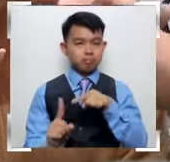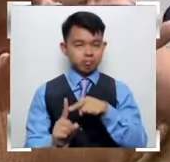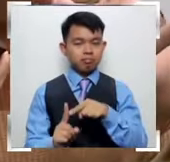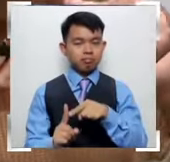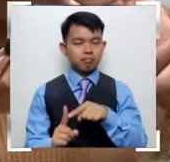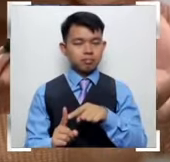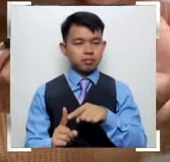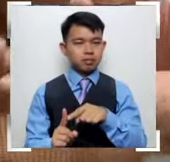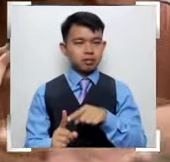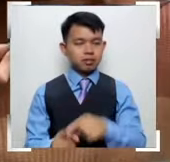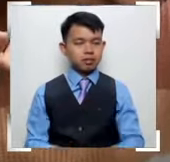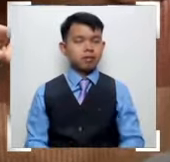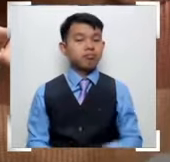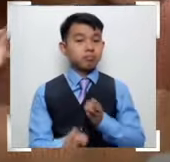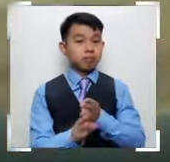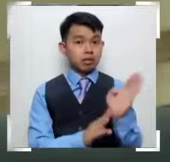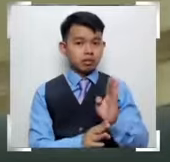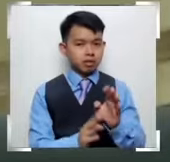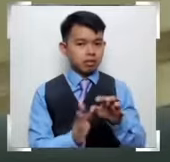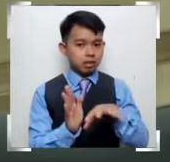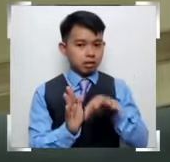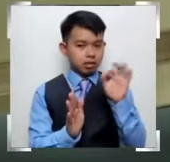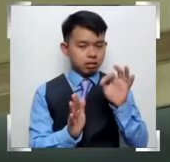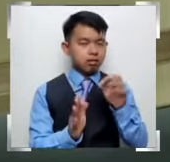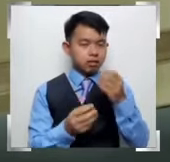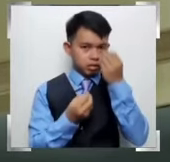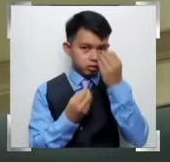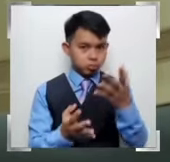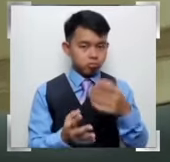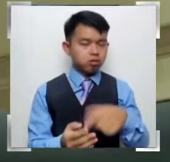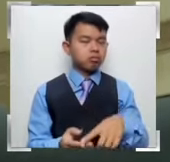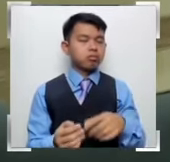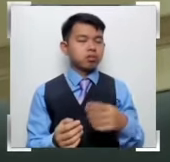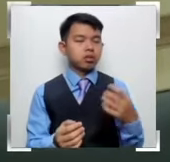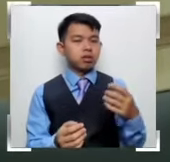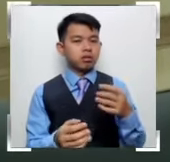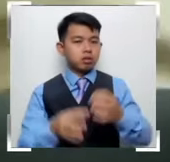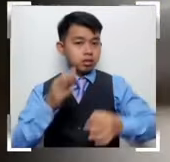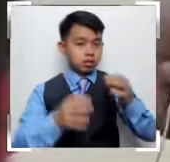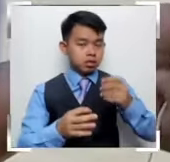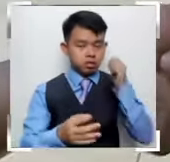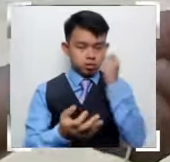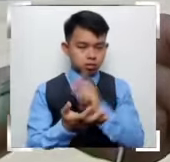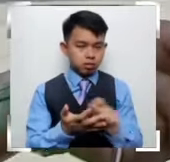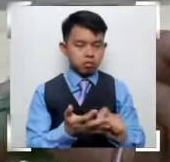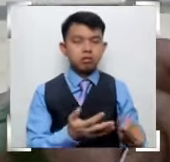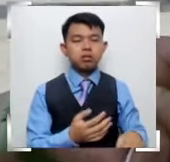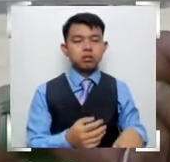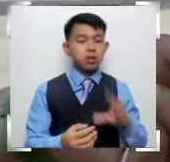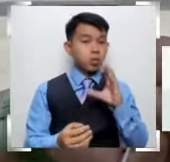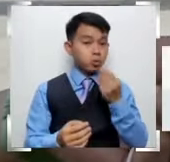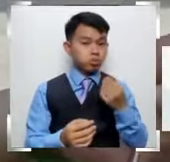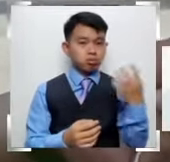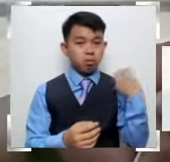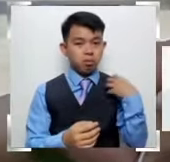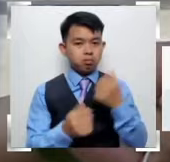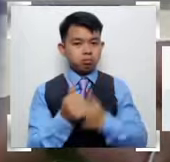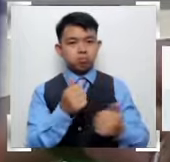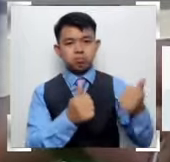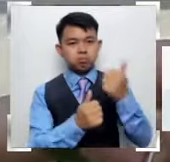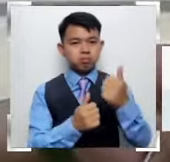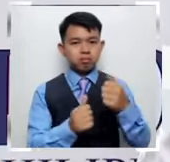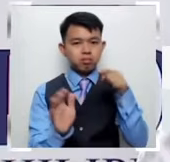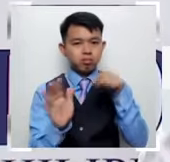ang pagtukoy ng Justice Secretary. Si Congressman Arnie Teves daw ang utak sa pagpatay kay Negros Oriental Governor Roel De